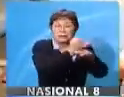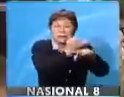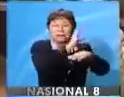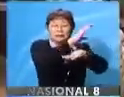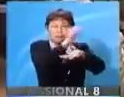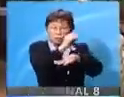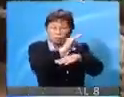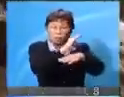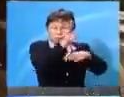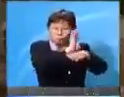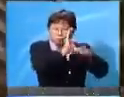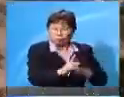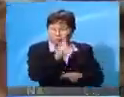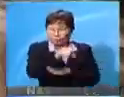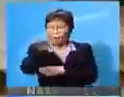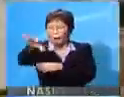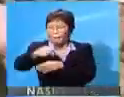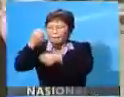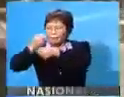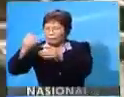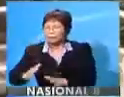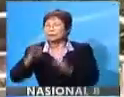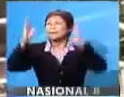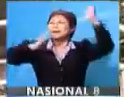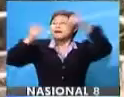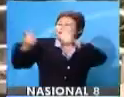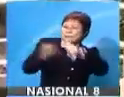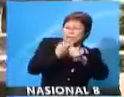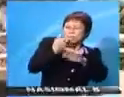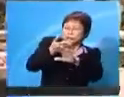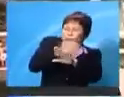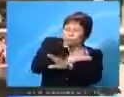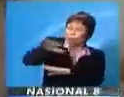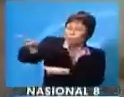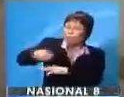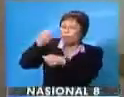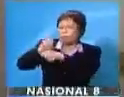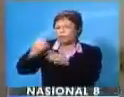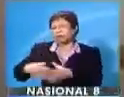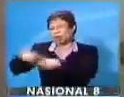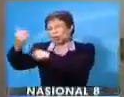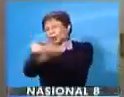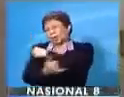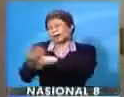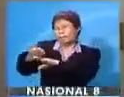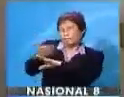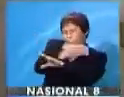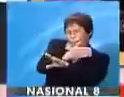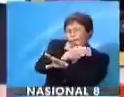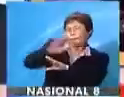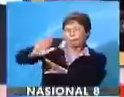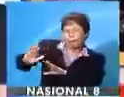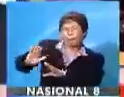yang memohon pekerjaan sama sebelum mereka dibenarkan membawa masuk pekerja asing.